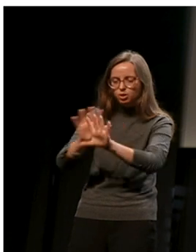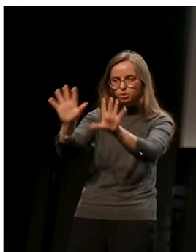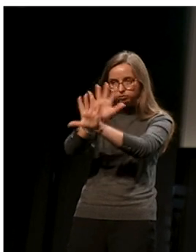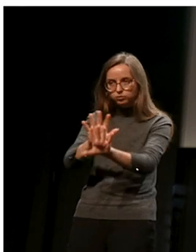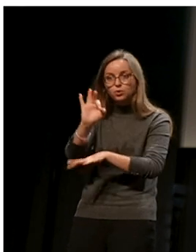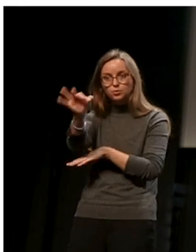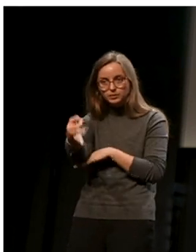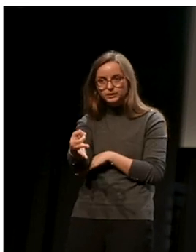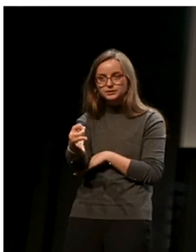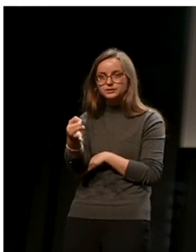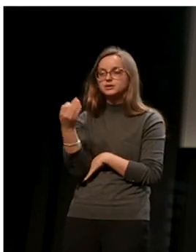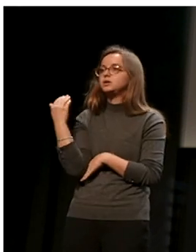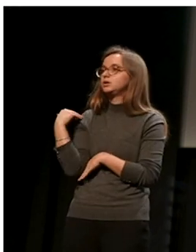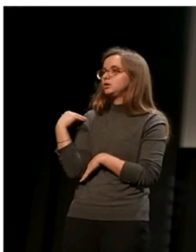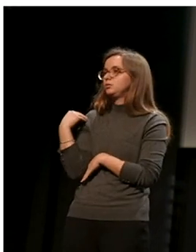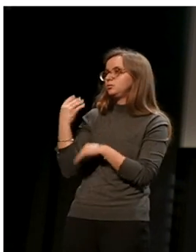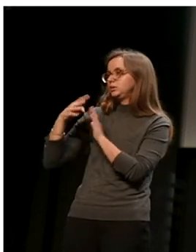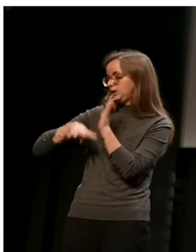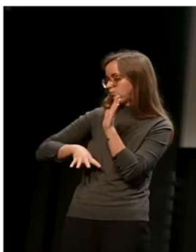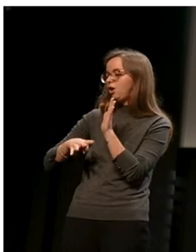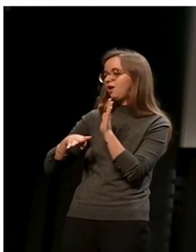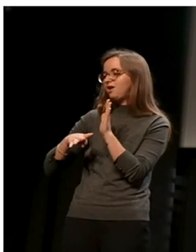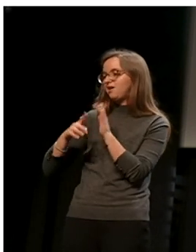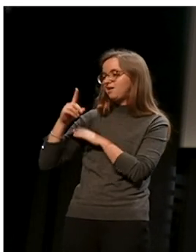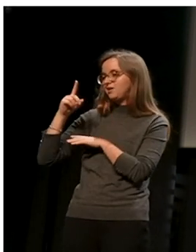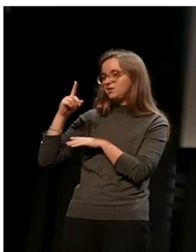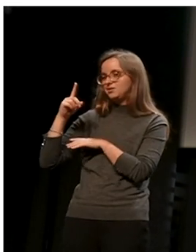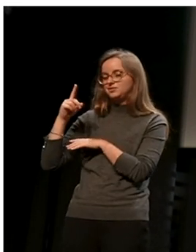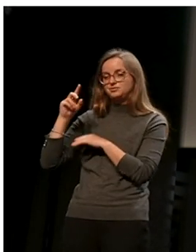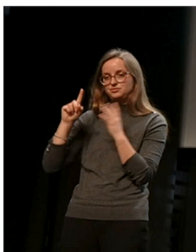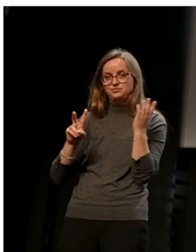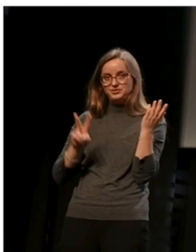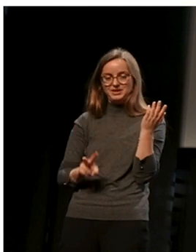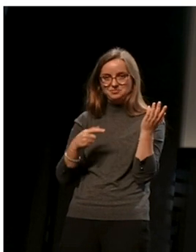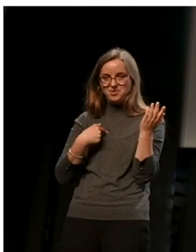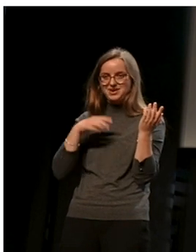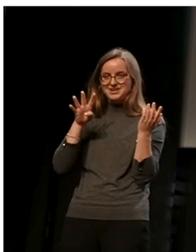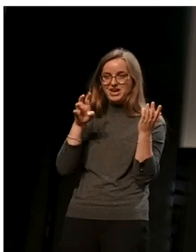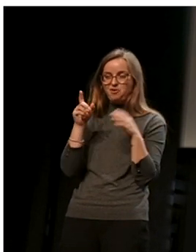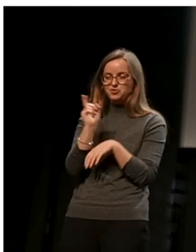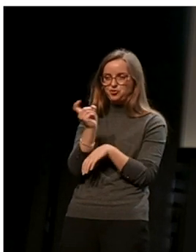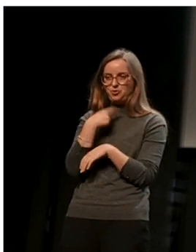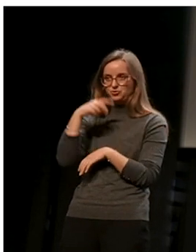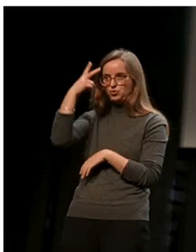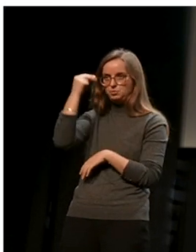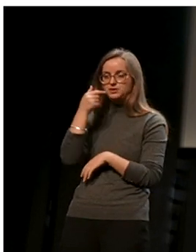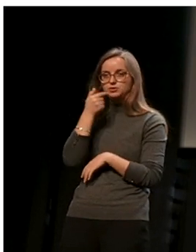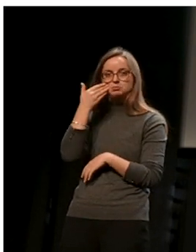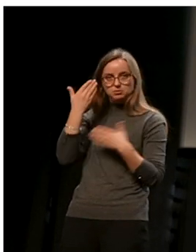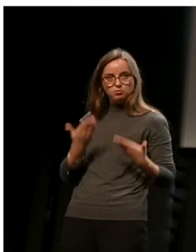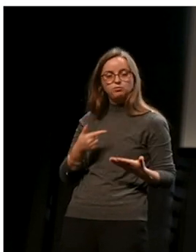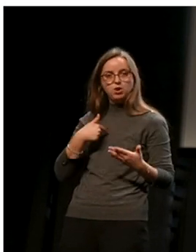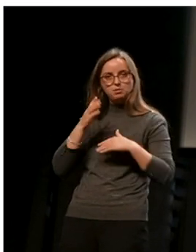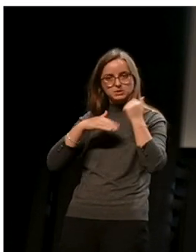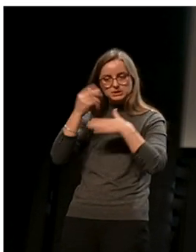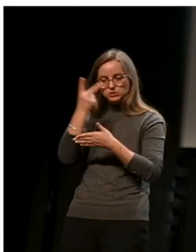j'ai commencé Midjourney il y a 4 mois, en 40 secondes, je me suis dit, si j'étais illustrateur, je démissionne, j'arrête aujourd'hui, là, de